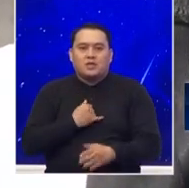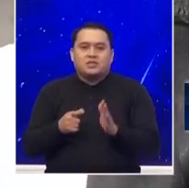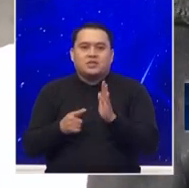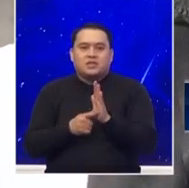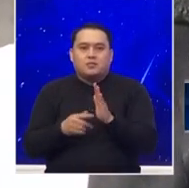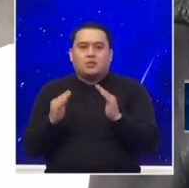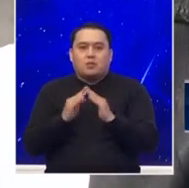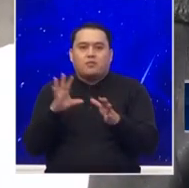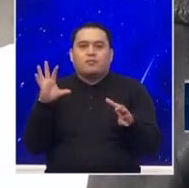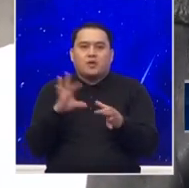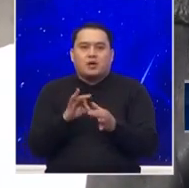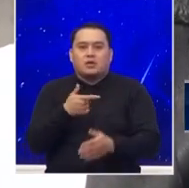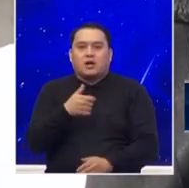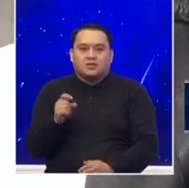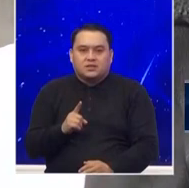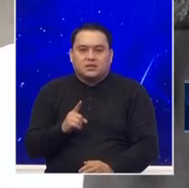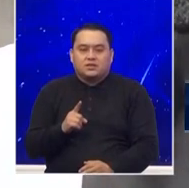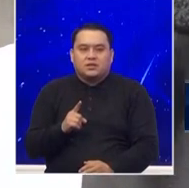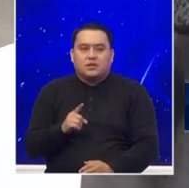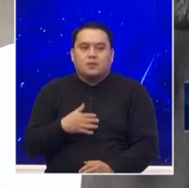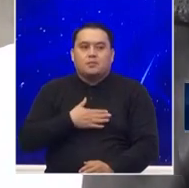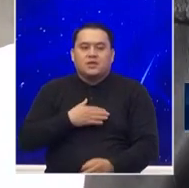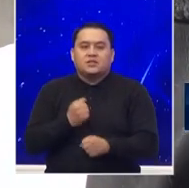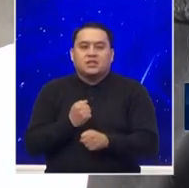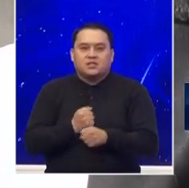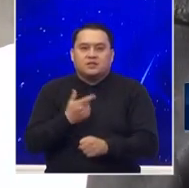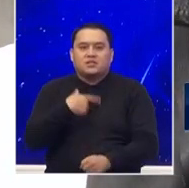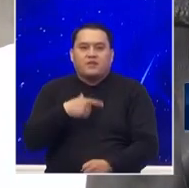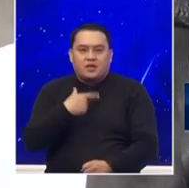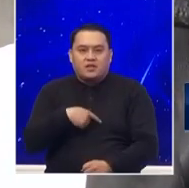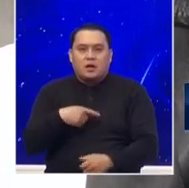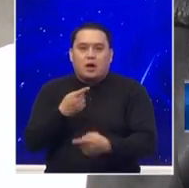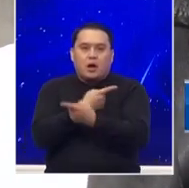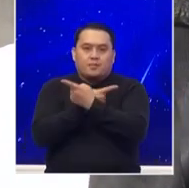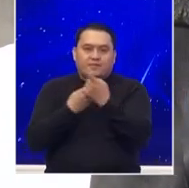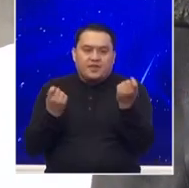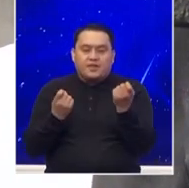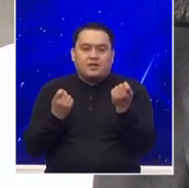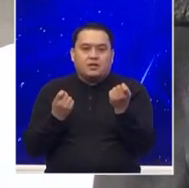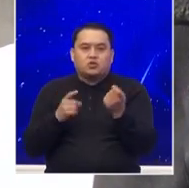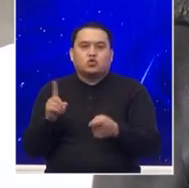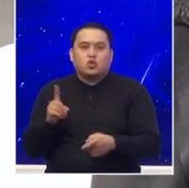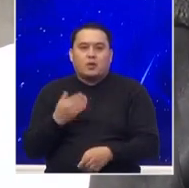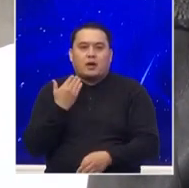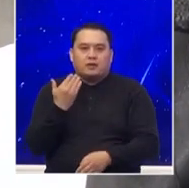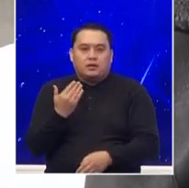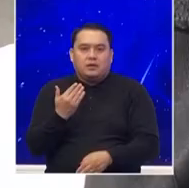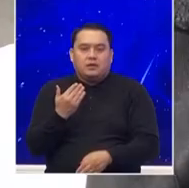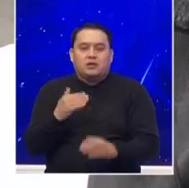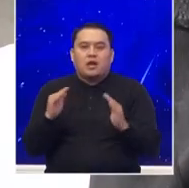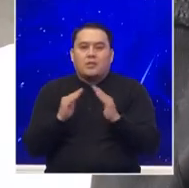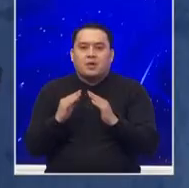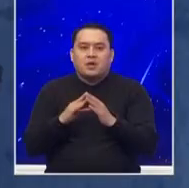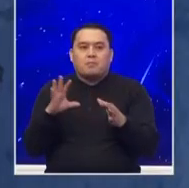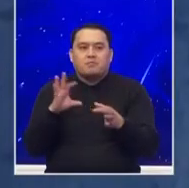домов подключены к природному газу. Мы сделали свои объявления, чтобы они, эти дома, которые